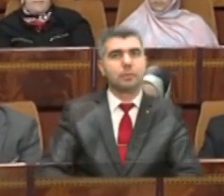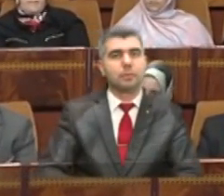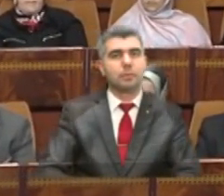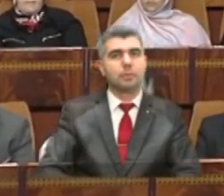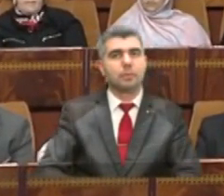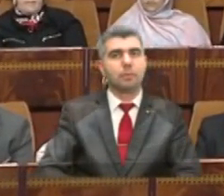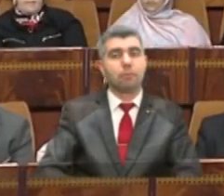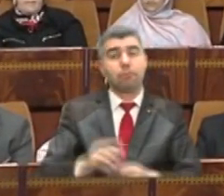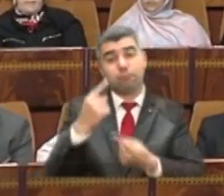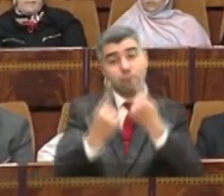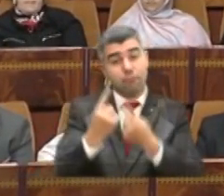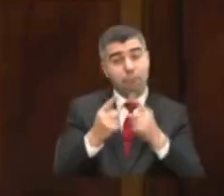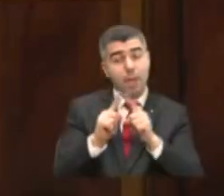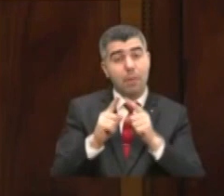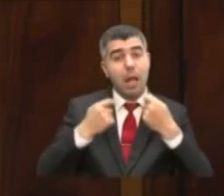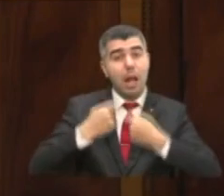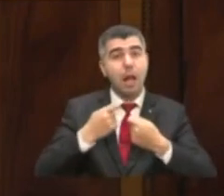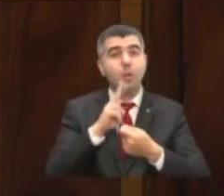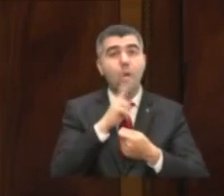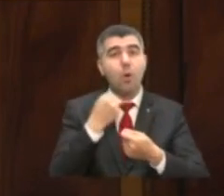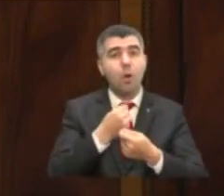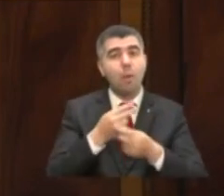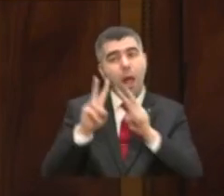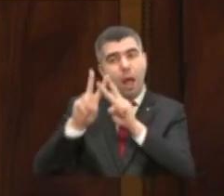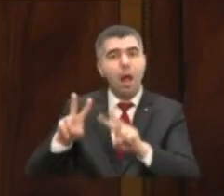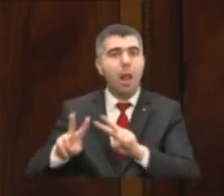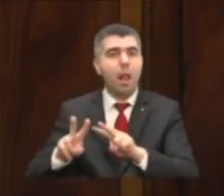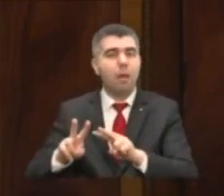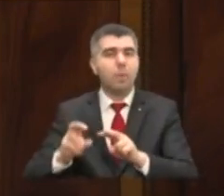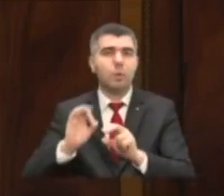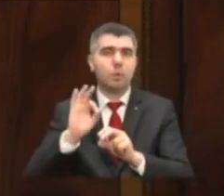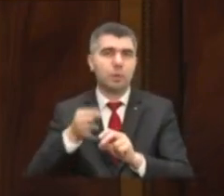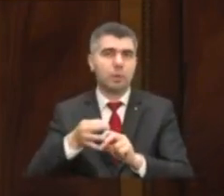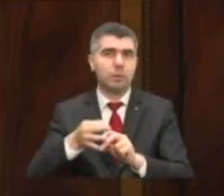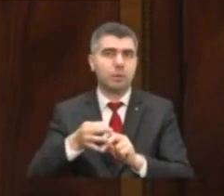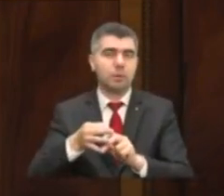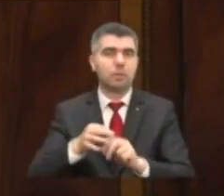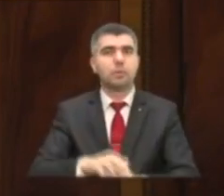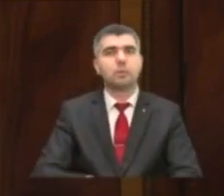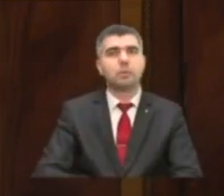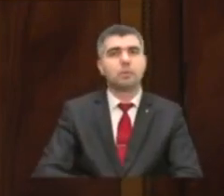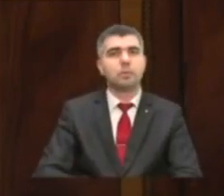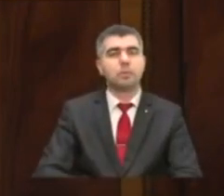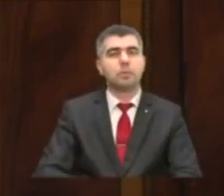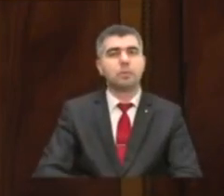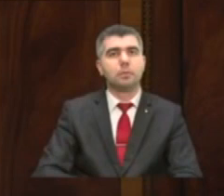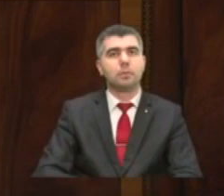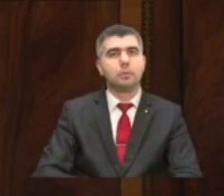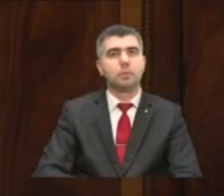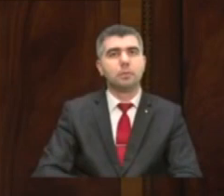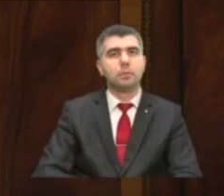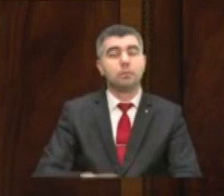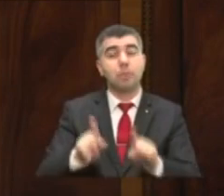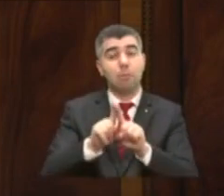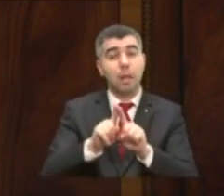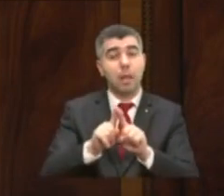وإلا بغى شي إلا بغيتو شي رئيس حكومة من جهة أخرى قلبوا عليه في شي أخرى، ما كاينش. والمغرب ما غادي يكونش، كيسير بشي طريقة